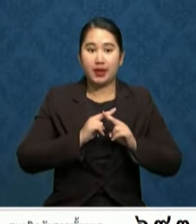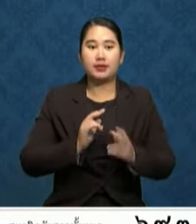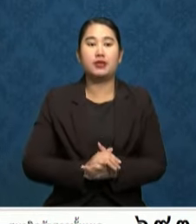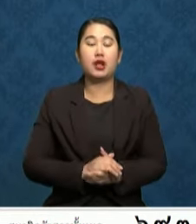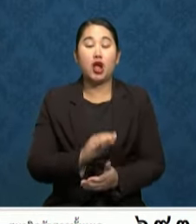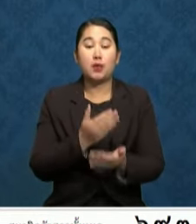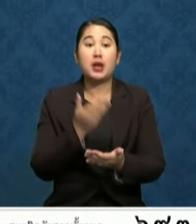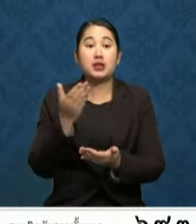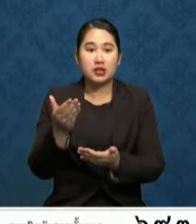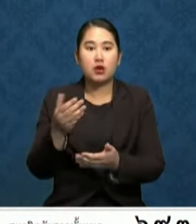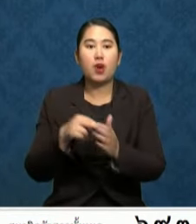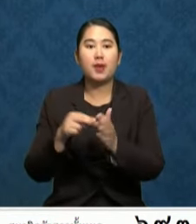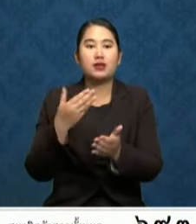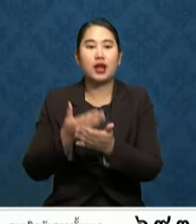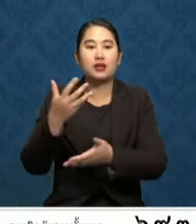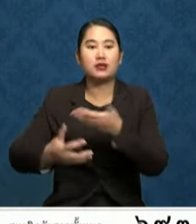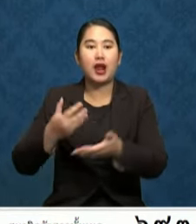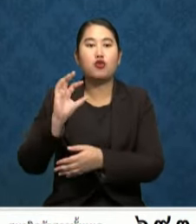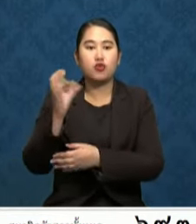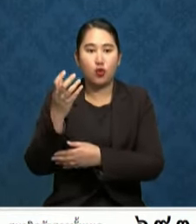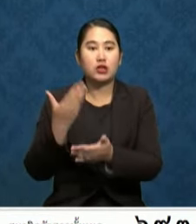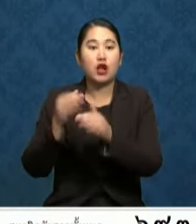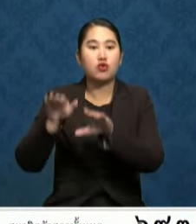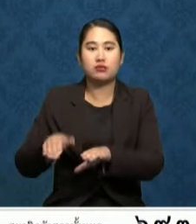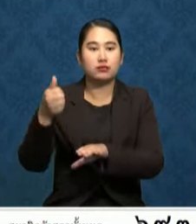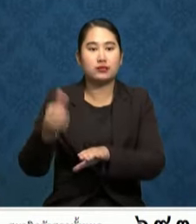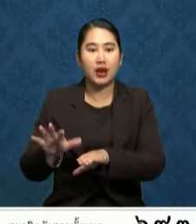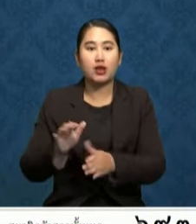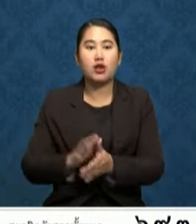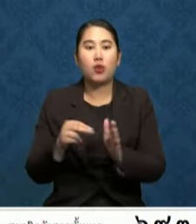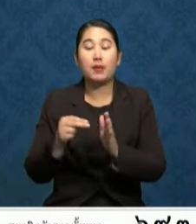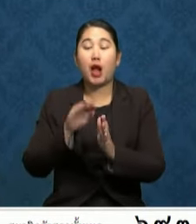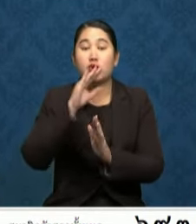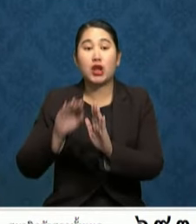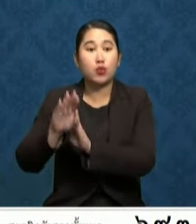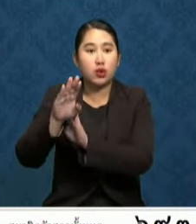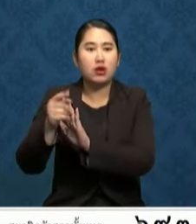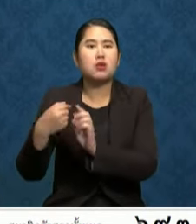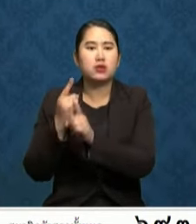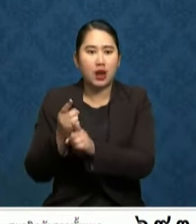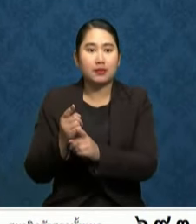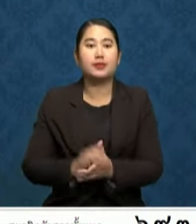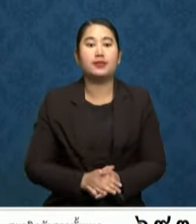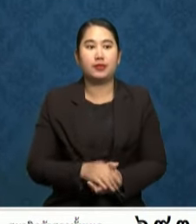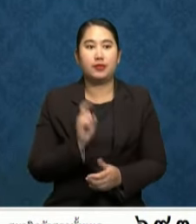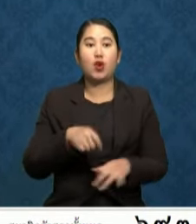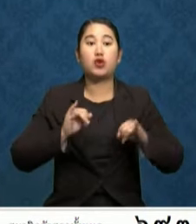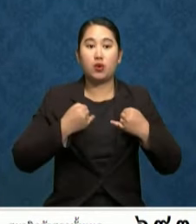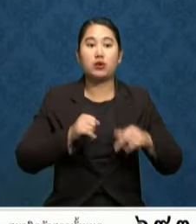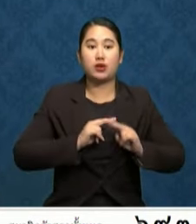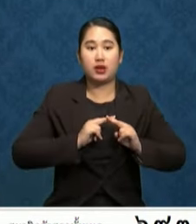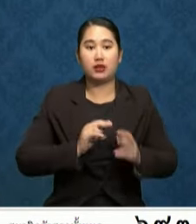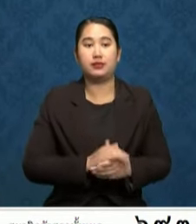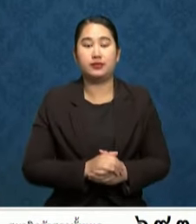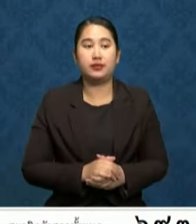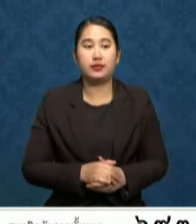ท่านไปซื้อมาก็คือราคาตลาดโลกยังไงก็ลดไม่ได้ครับมันขึ้นก็คือขึ้นนะครับระหว่างนี้ดังนั้น่าเป็นเจ้าของผมก็อยากจะเรียนนะ